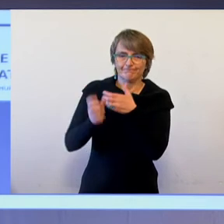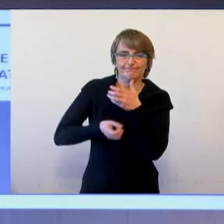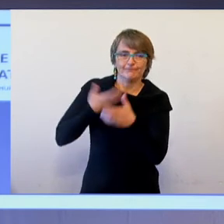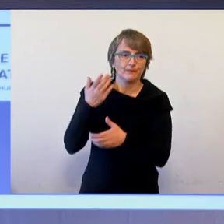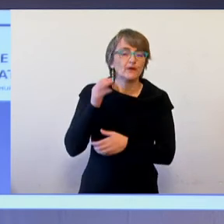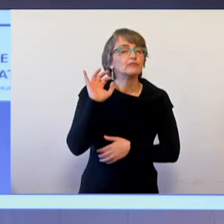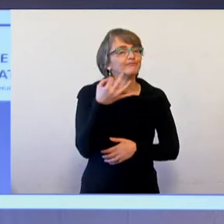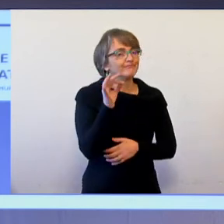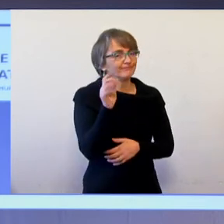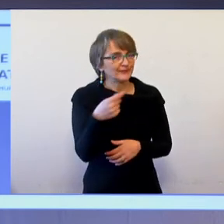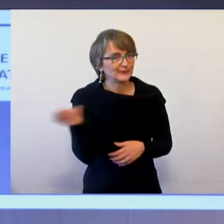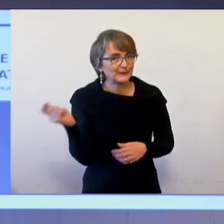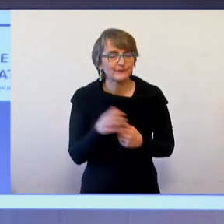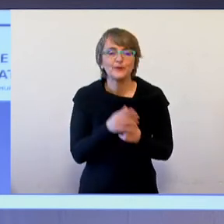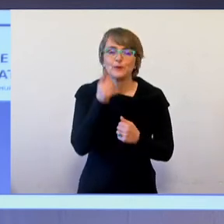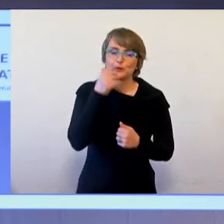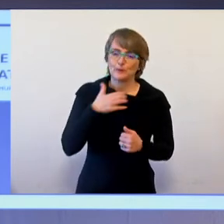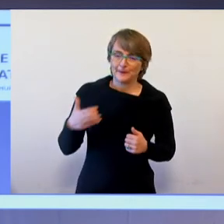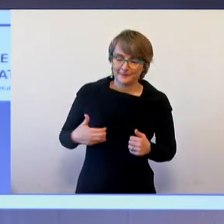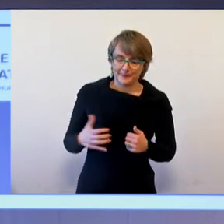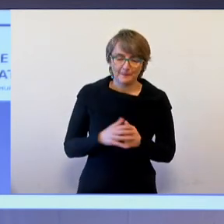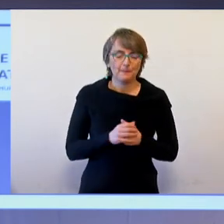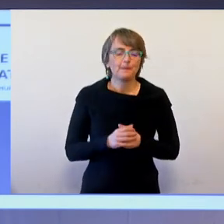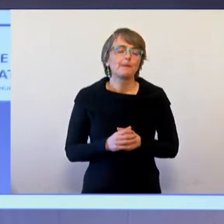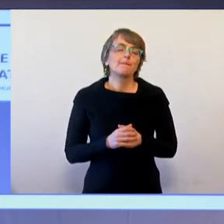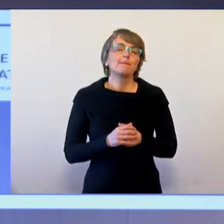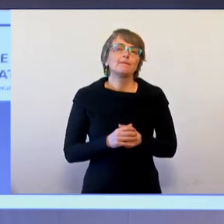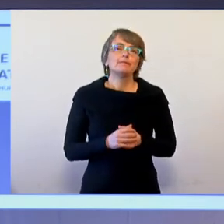Oui, tout à fait, bien sûr, monsieur le maire.